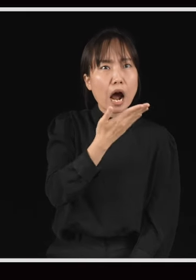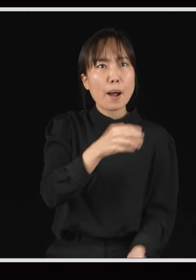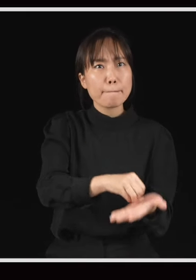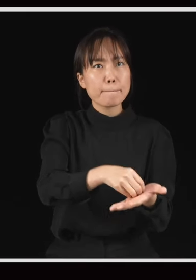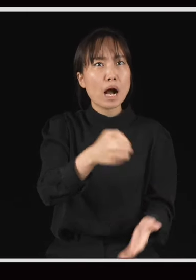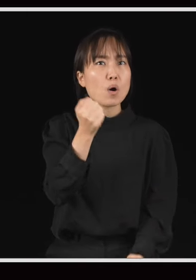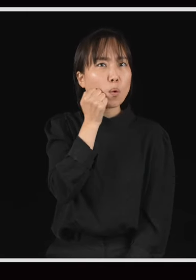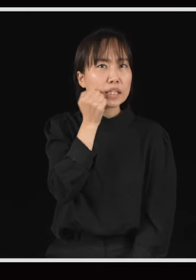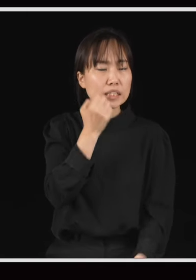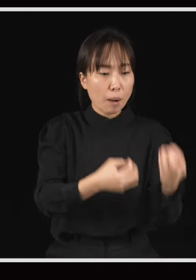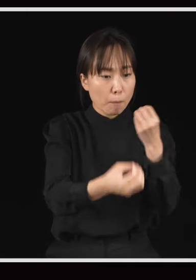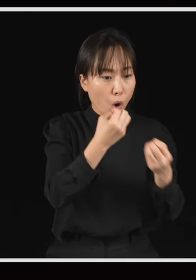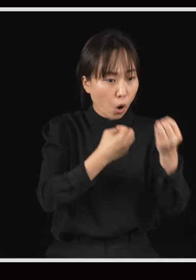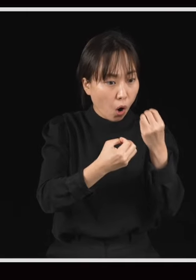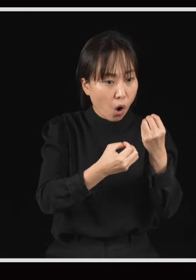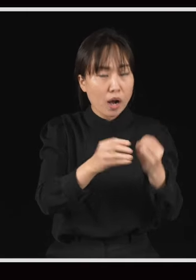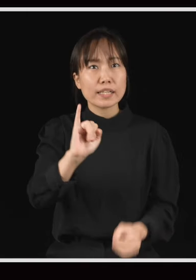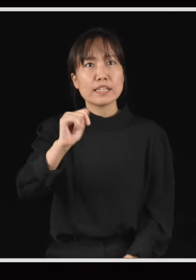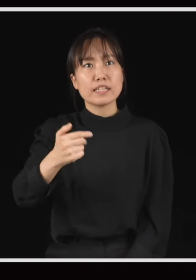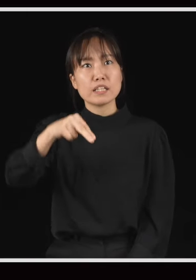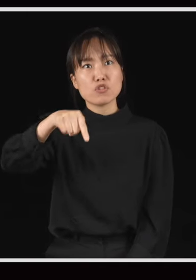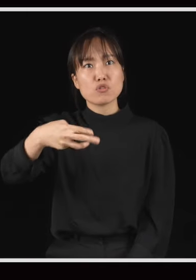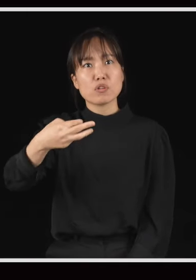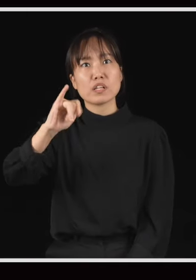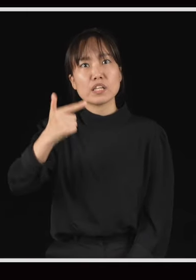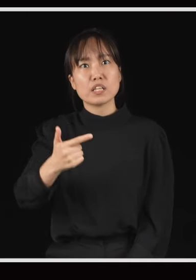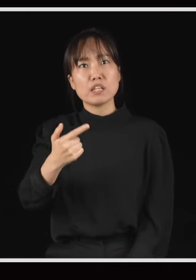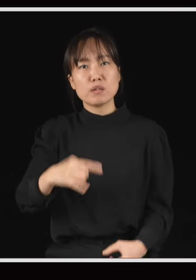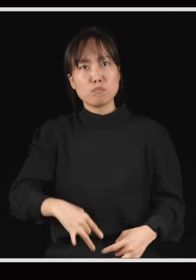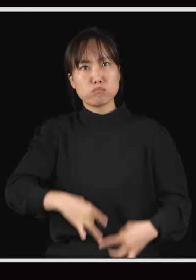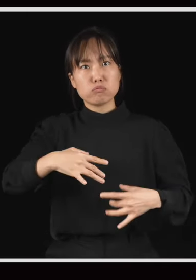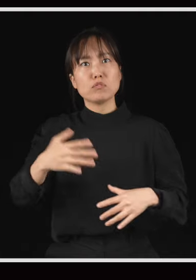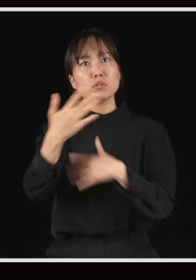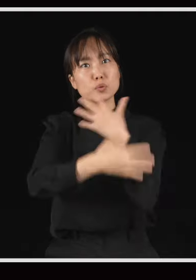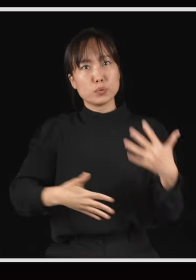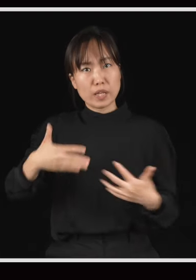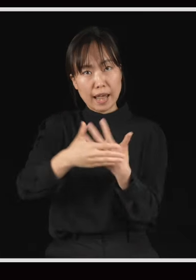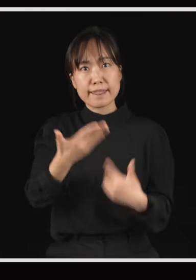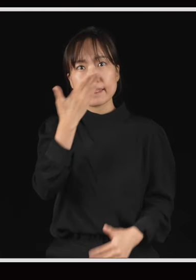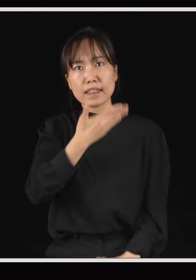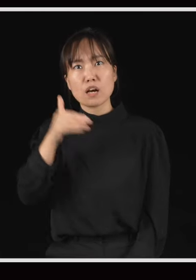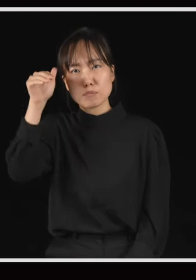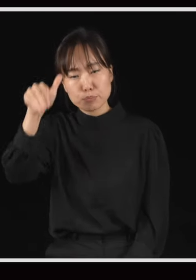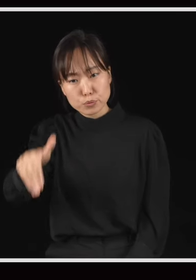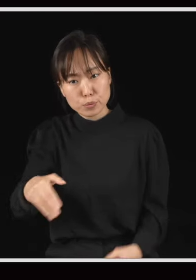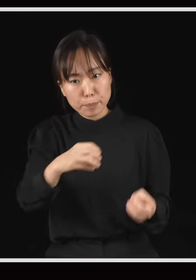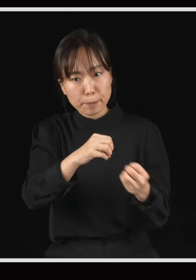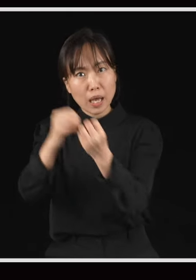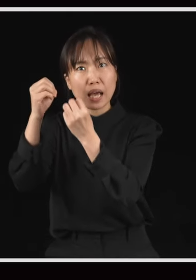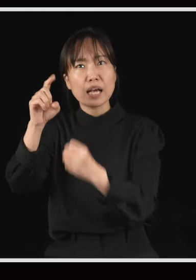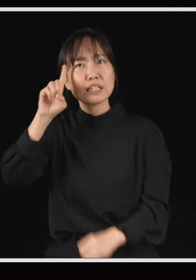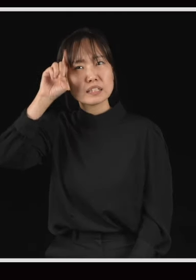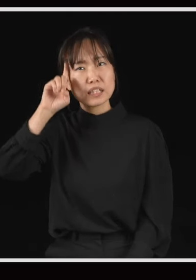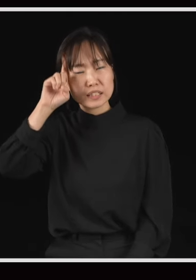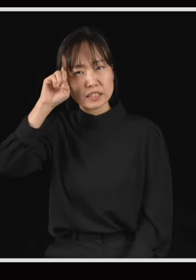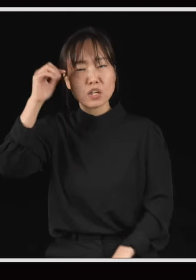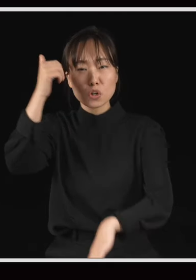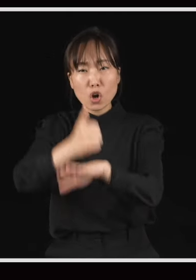단순당과 정제곡물을 많이 먹으면 먹을수록 인슐린이 나오고 혈당은 원래보다 더 떨어지고 이때 스트레스 호르몬이 나오게 돼 있습니다. 그리고